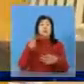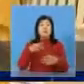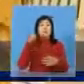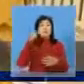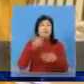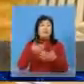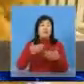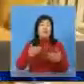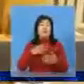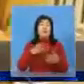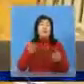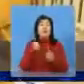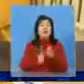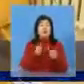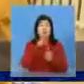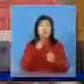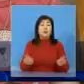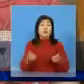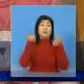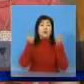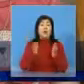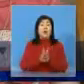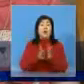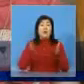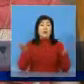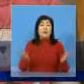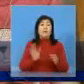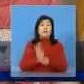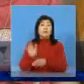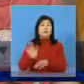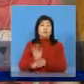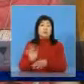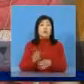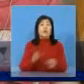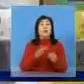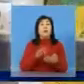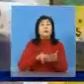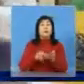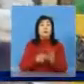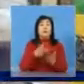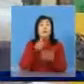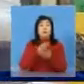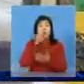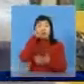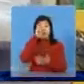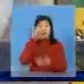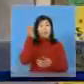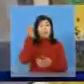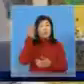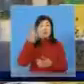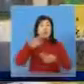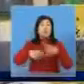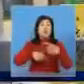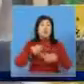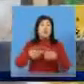қолға алынған, жыл сайын осы атаумен альбом шығарылады. Мақсат балалар шығармашылығын қолдау, өз елінің тарихына, мәдениеті мен